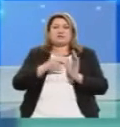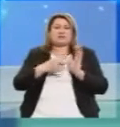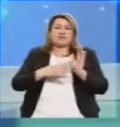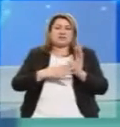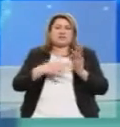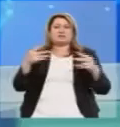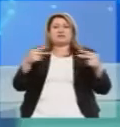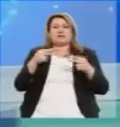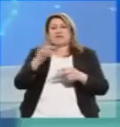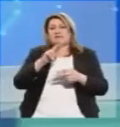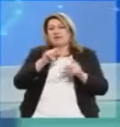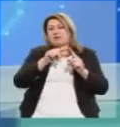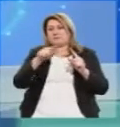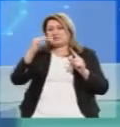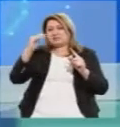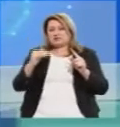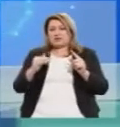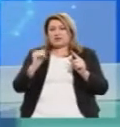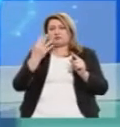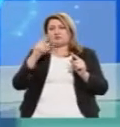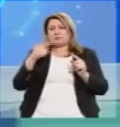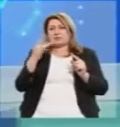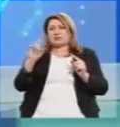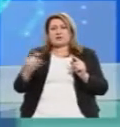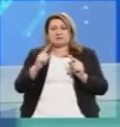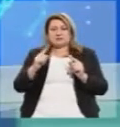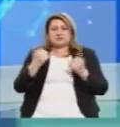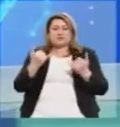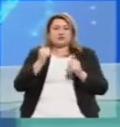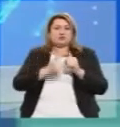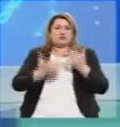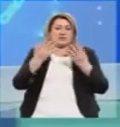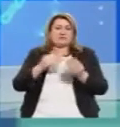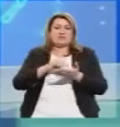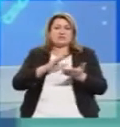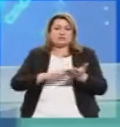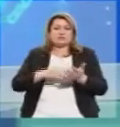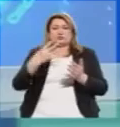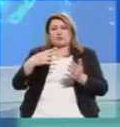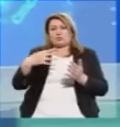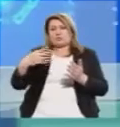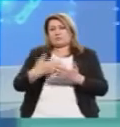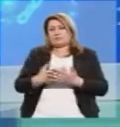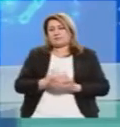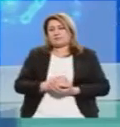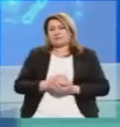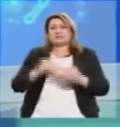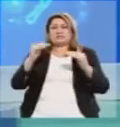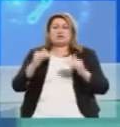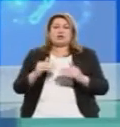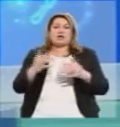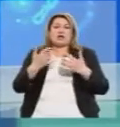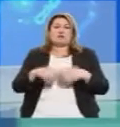COVID-19 по сравнению с январем месяцем снизилась в 4,5 раза. Сегодня ежедневно регистрируется около 40 случаев. Снижение